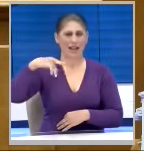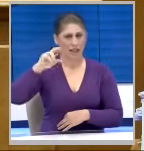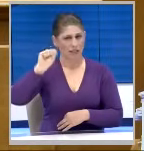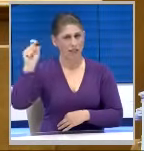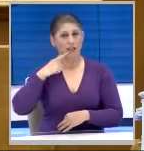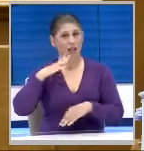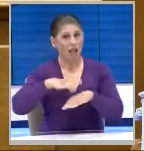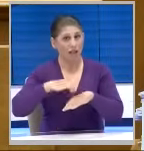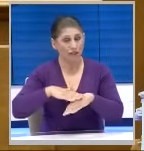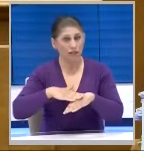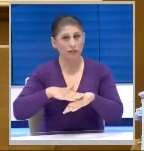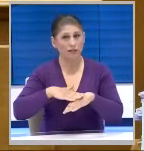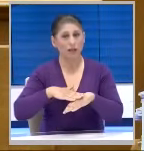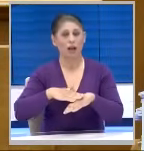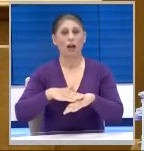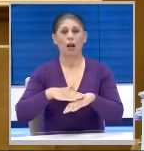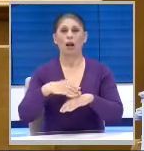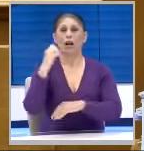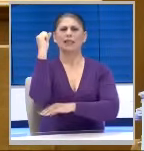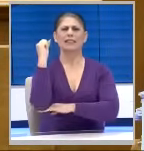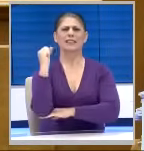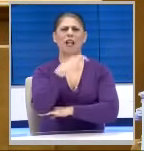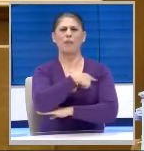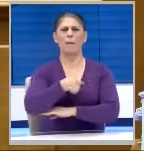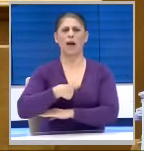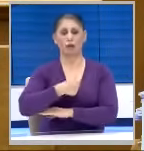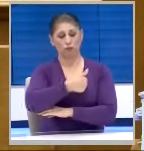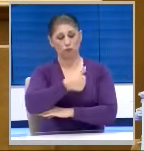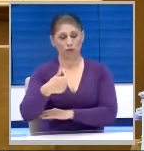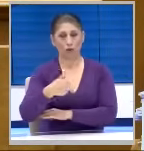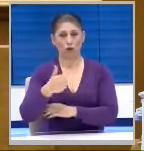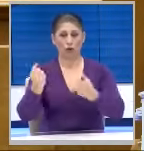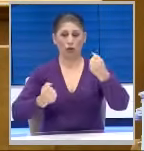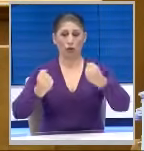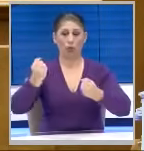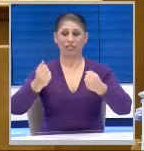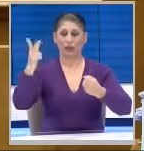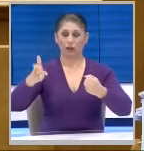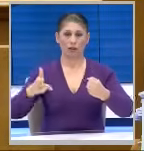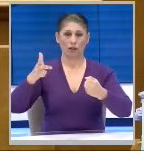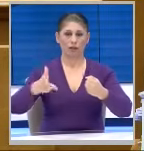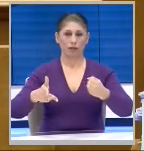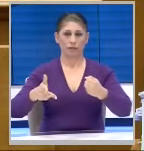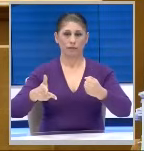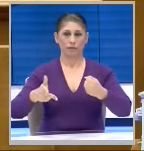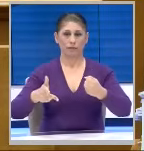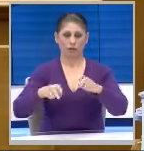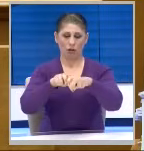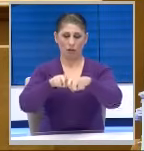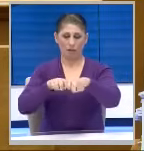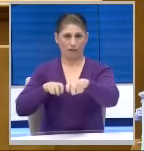έφταιξε ο σταθμάρχης μόνον και ηι μηχανοδηγοί τηςε κής